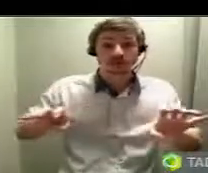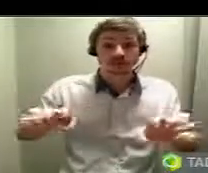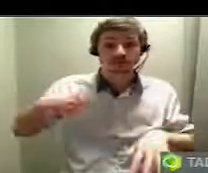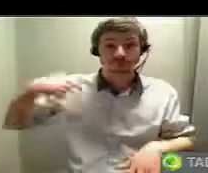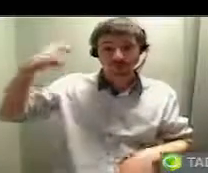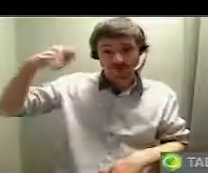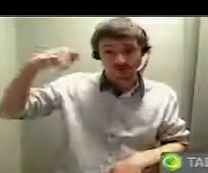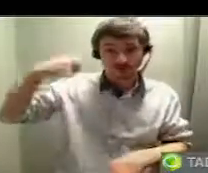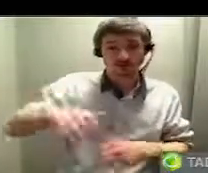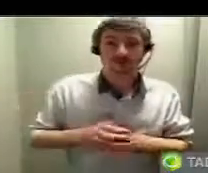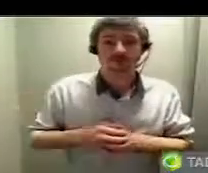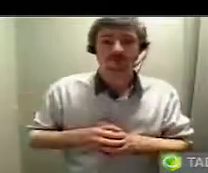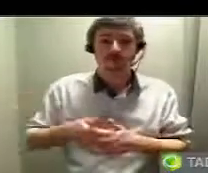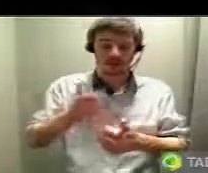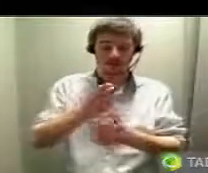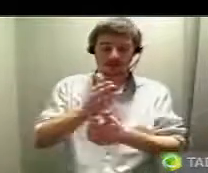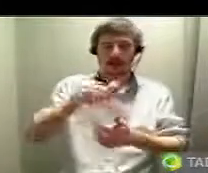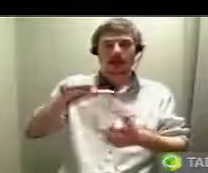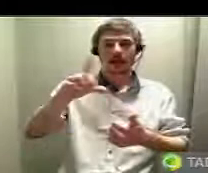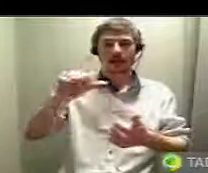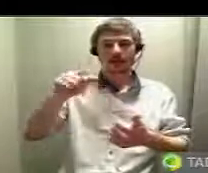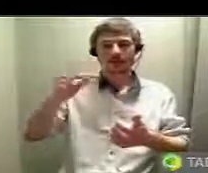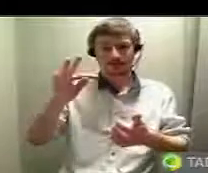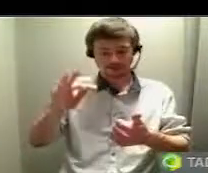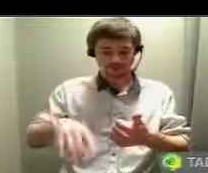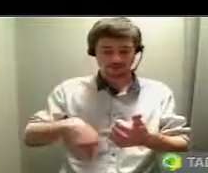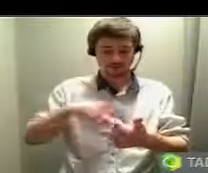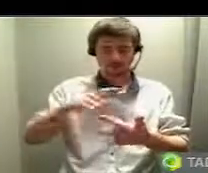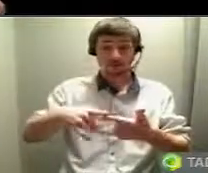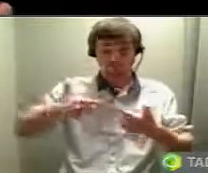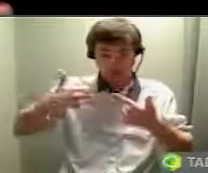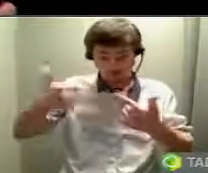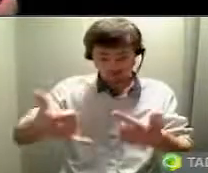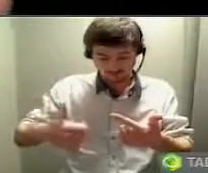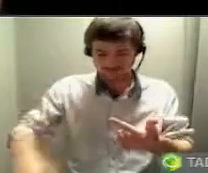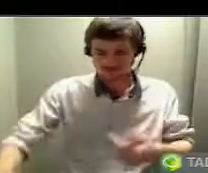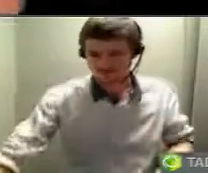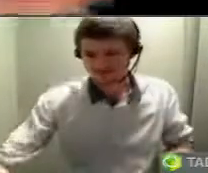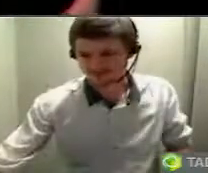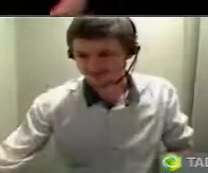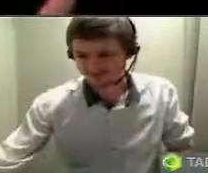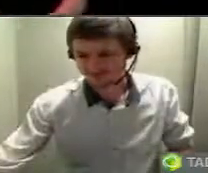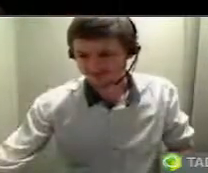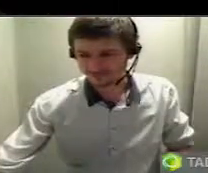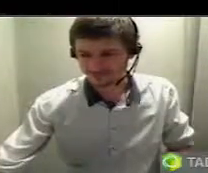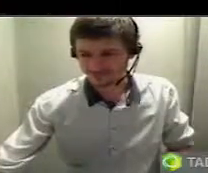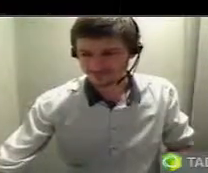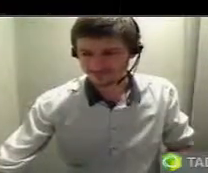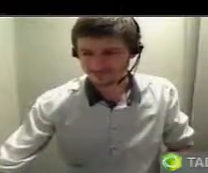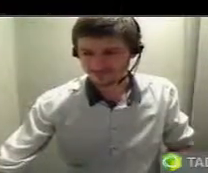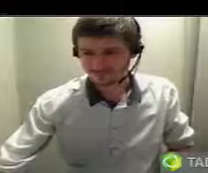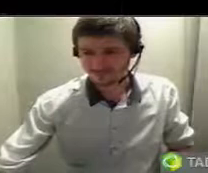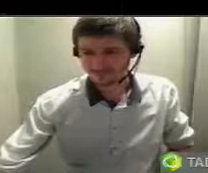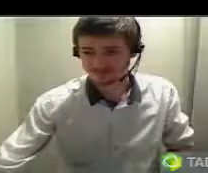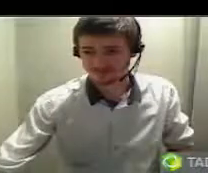les trophées et un petit mot sur le message. Un petit mot sur la date. C'est donc la célébration du 8e anniversaire de la promulgation